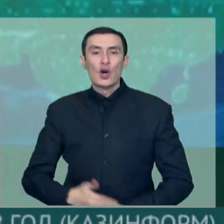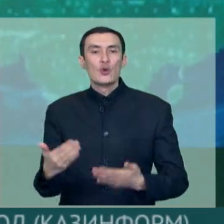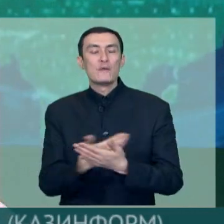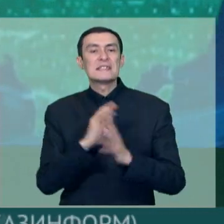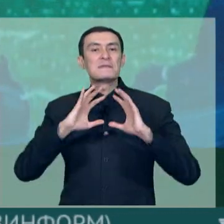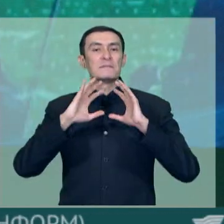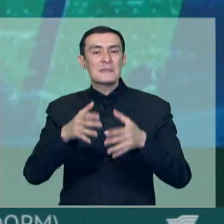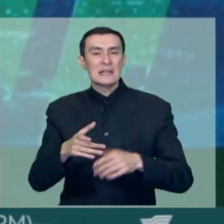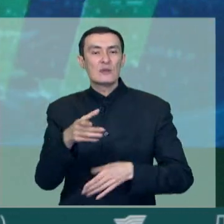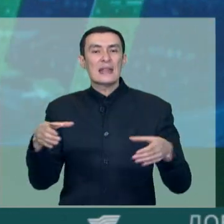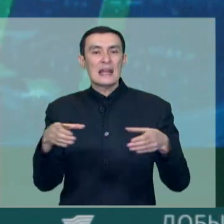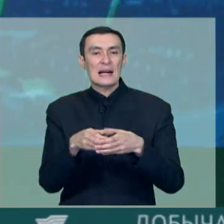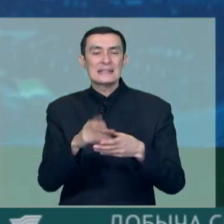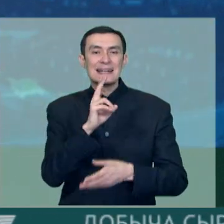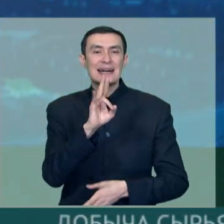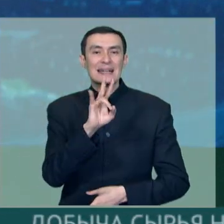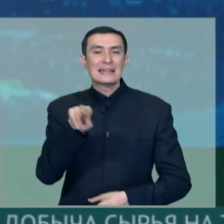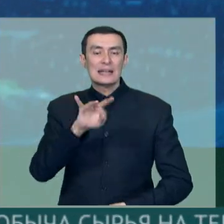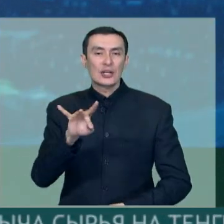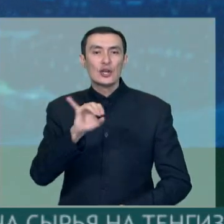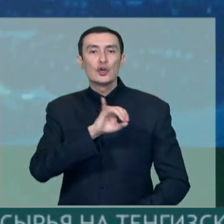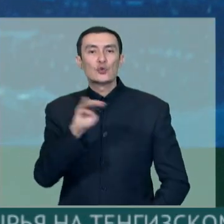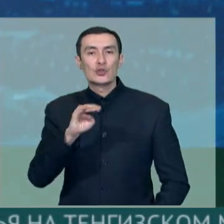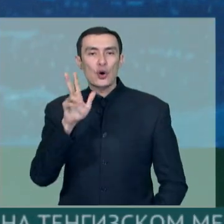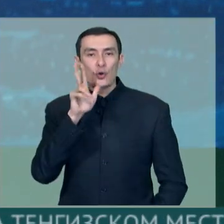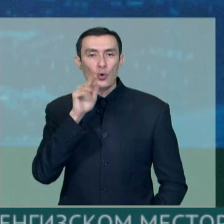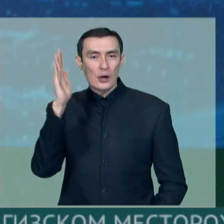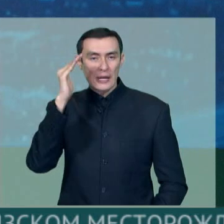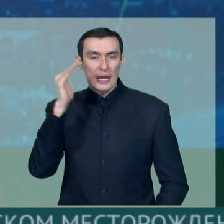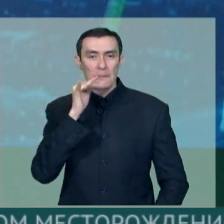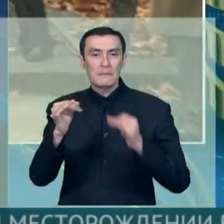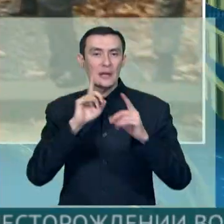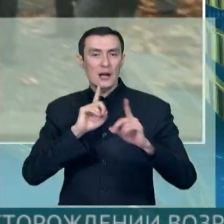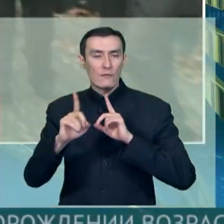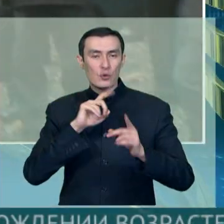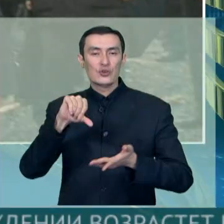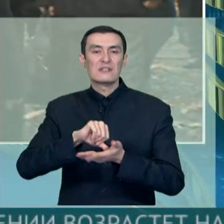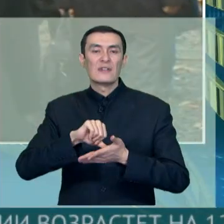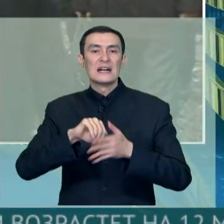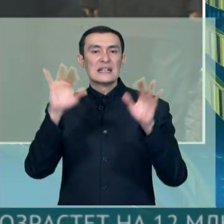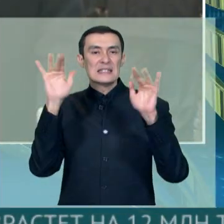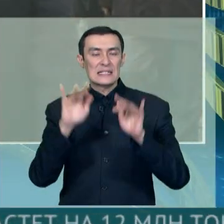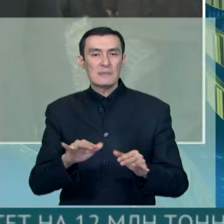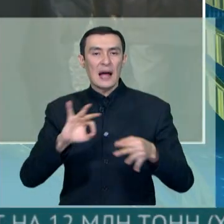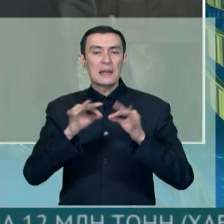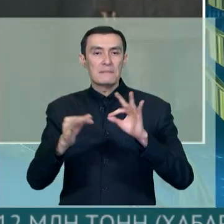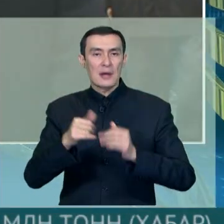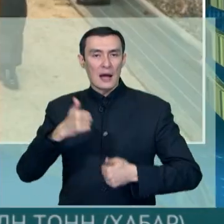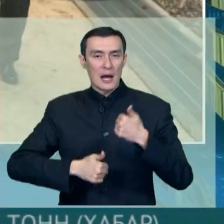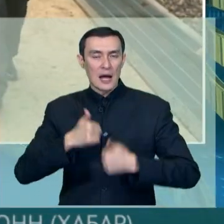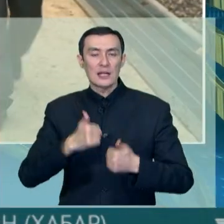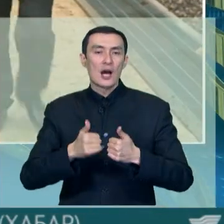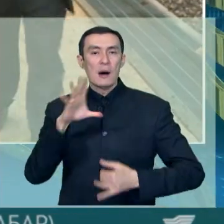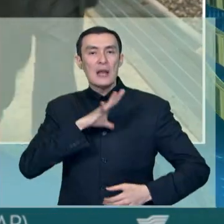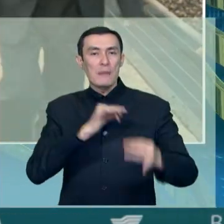мире. Сегодня делегации из КНДР и Южной Кореи провели переговоры об участии в зимней Олимпиаде в Пхенчхане.